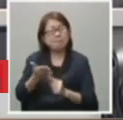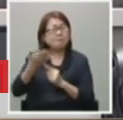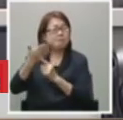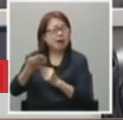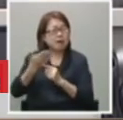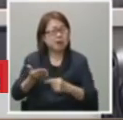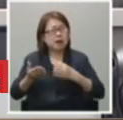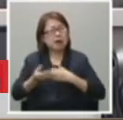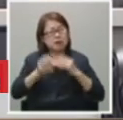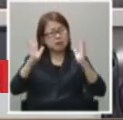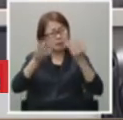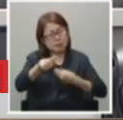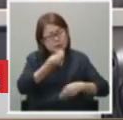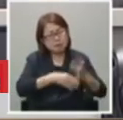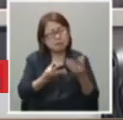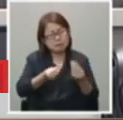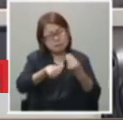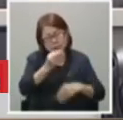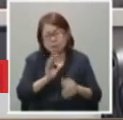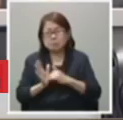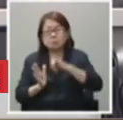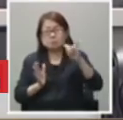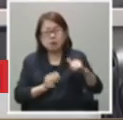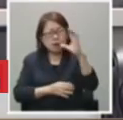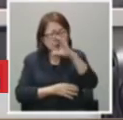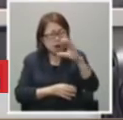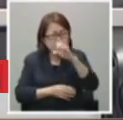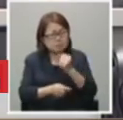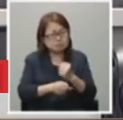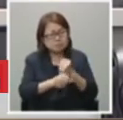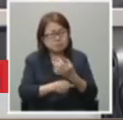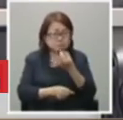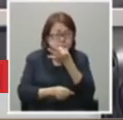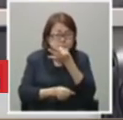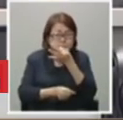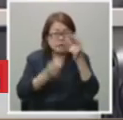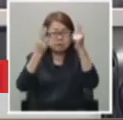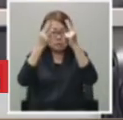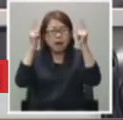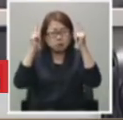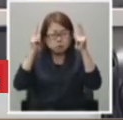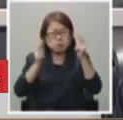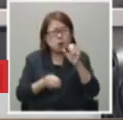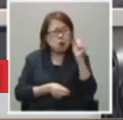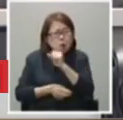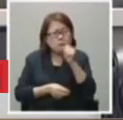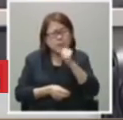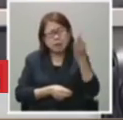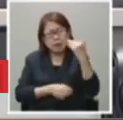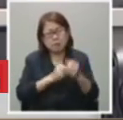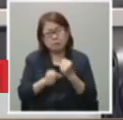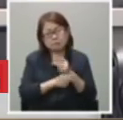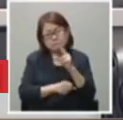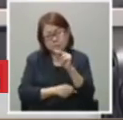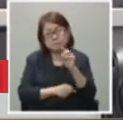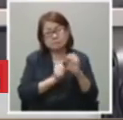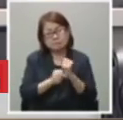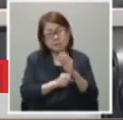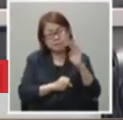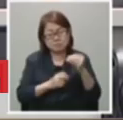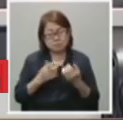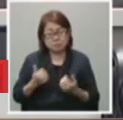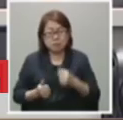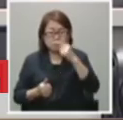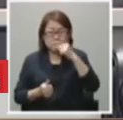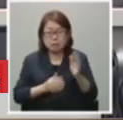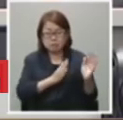ายที่ดินทิ้งถิ่นฐานทำกินไปหากินแดนไกลจะไปซาอุอันนั้นไทยเมื่อ 30-40 ปีที่แล้วครับแต่วันนี้ประเทศไทย